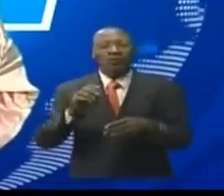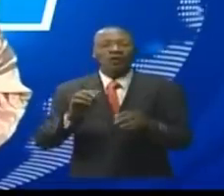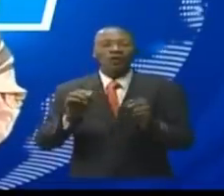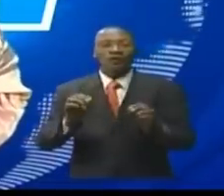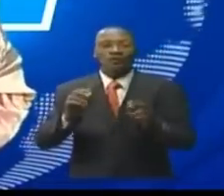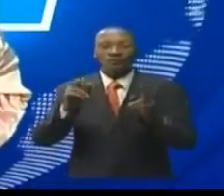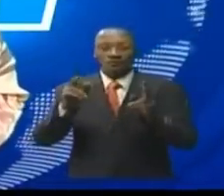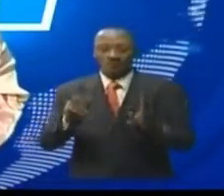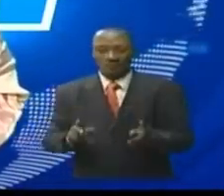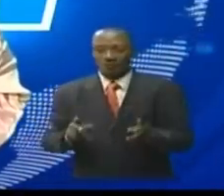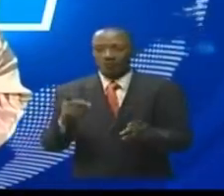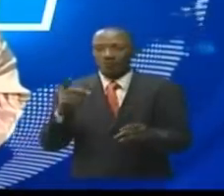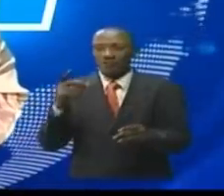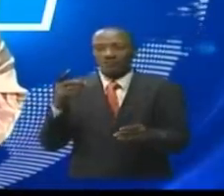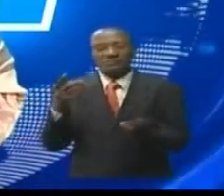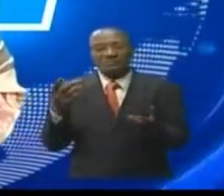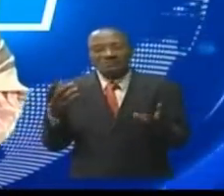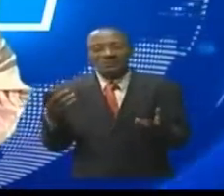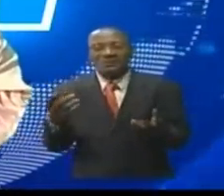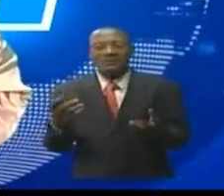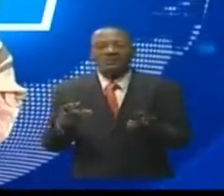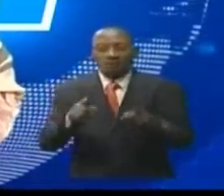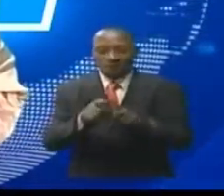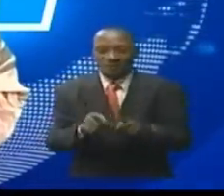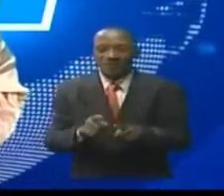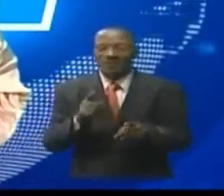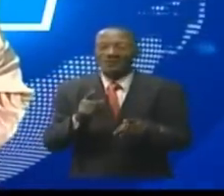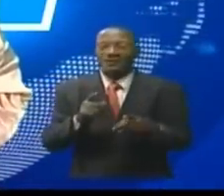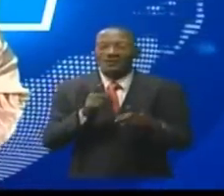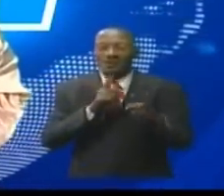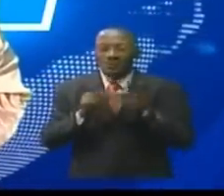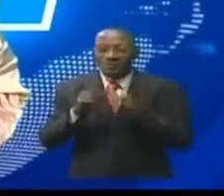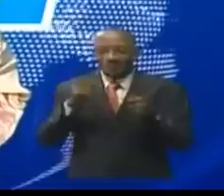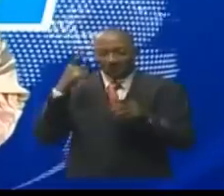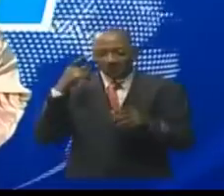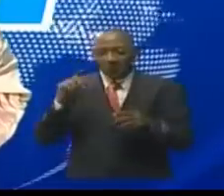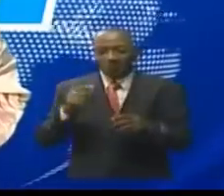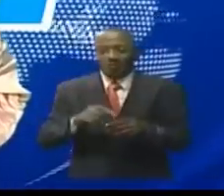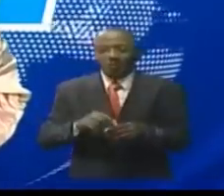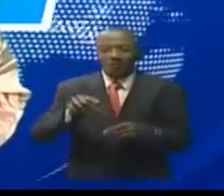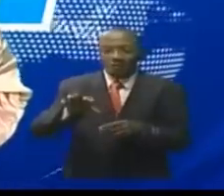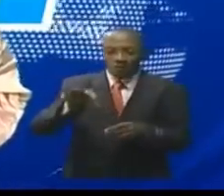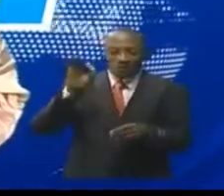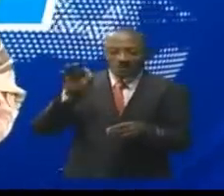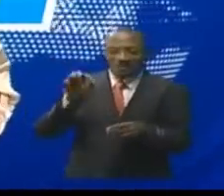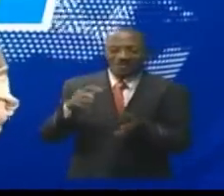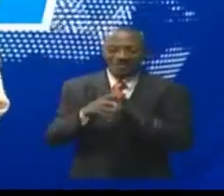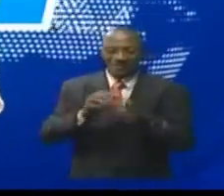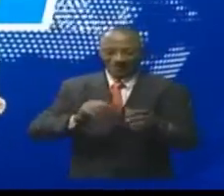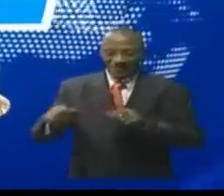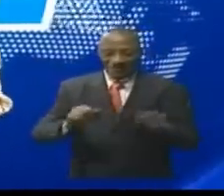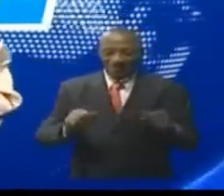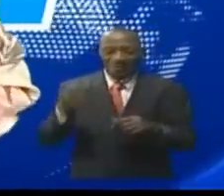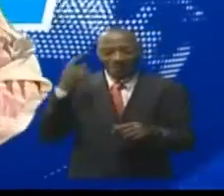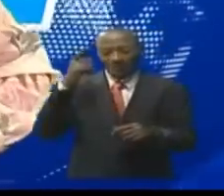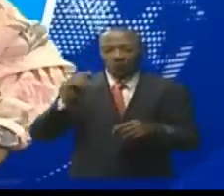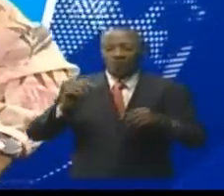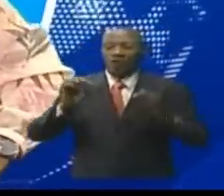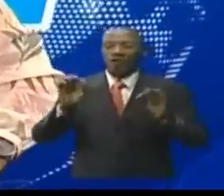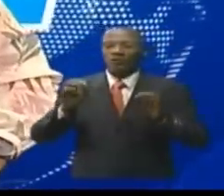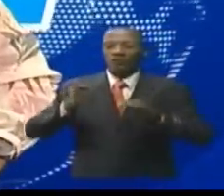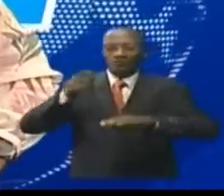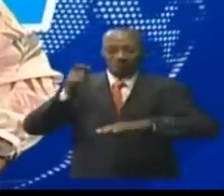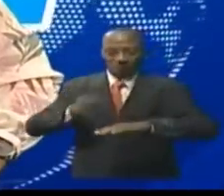Congo central. 505 candidats civils et militaires et 821 pour la province du Sud Kivu